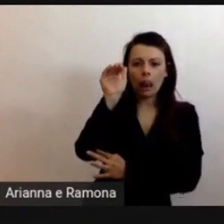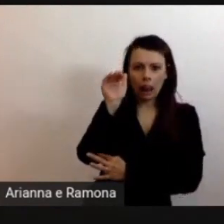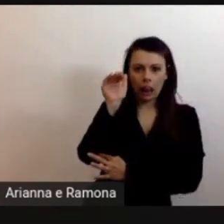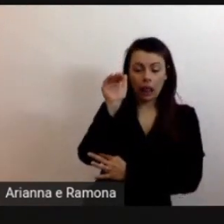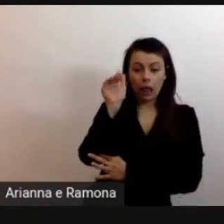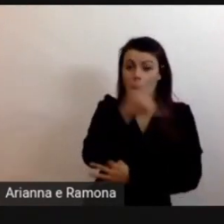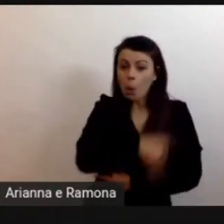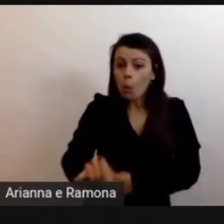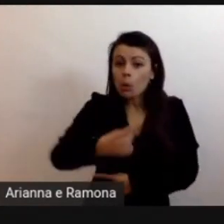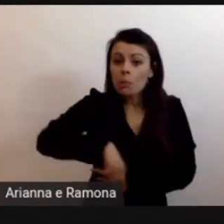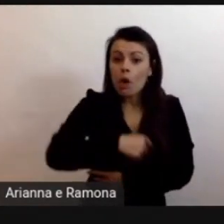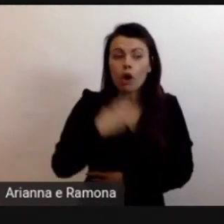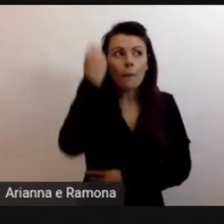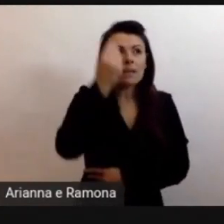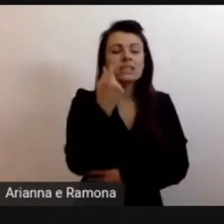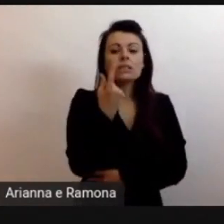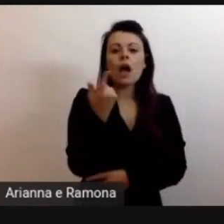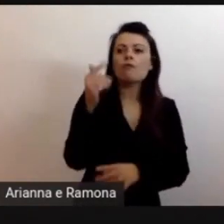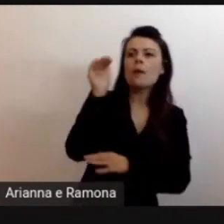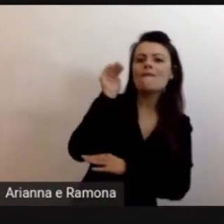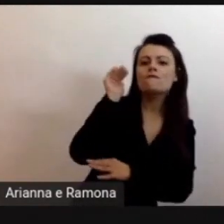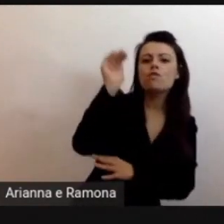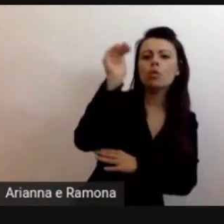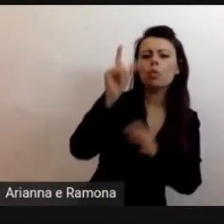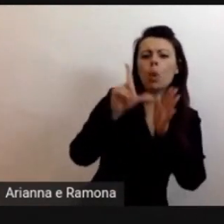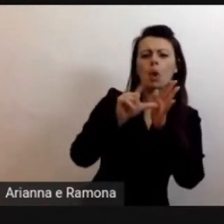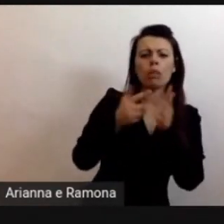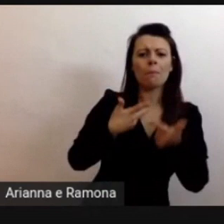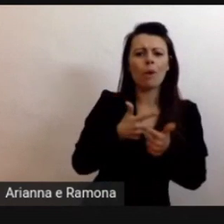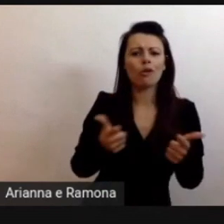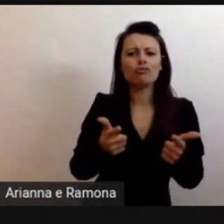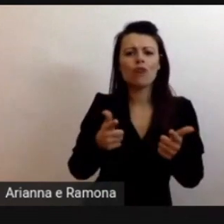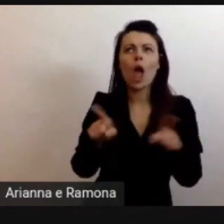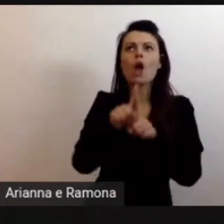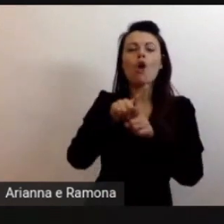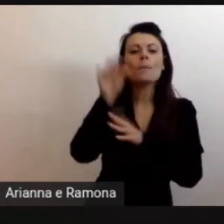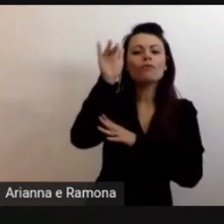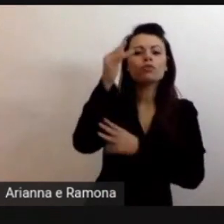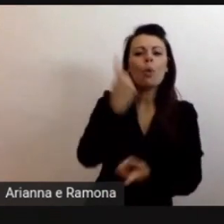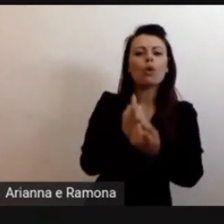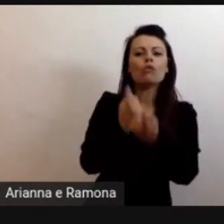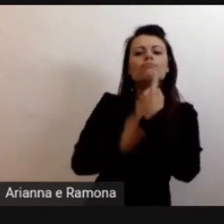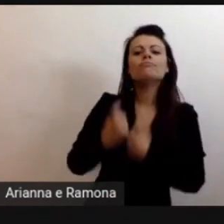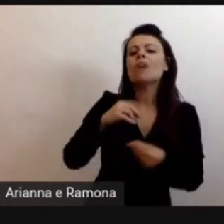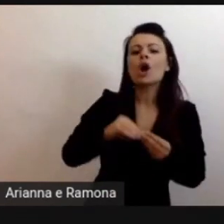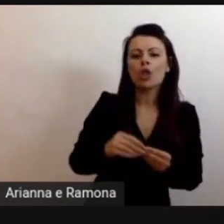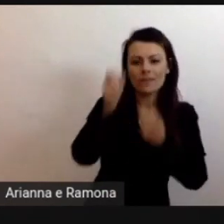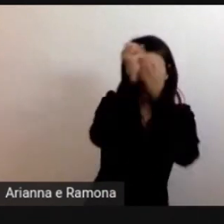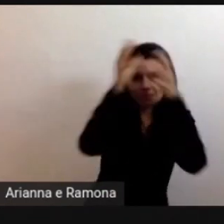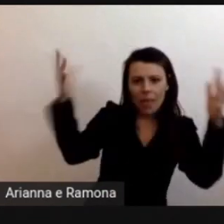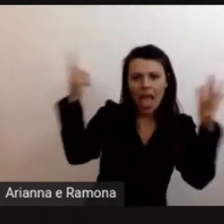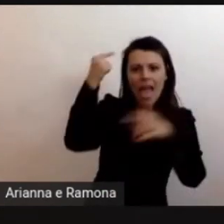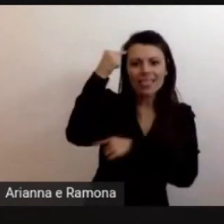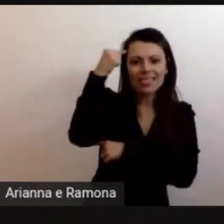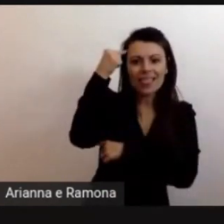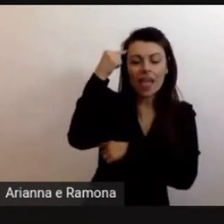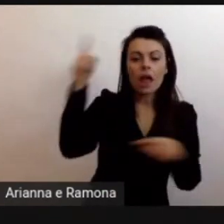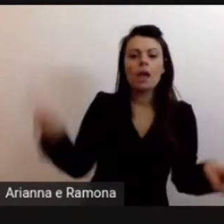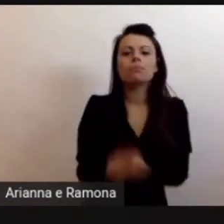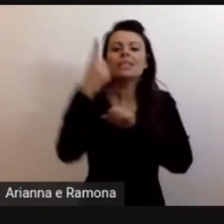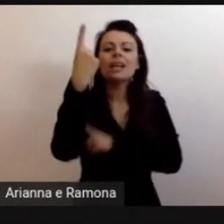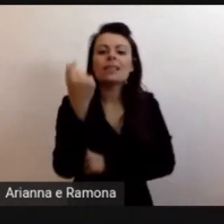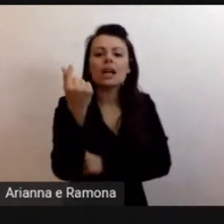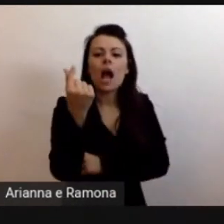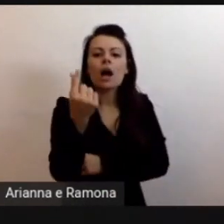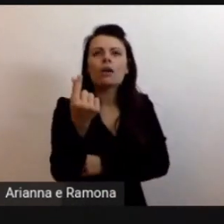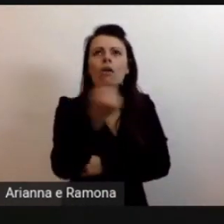il futuro in un tempo inesistente una parte della nostra mente come loro e denaro allora abbiamo puntato la nostra esistenza su qualcosa